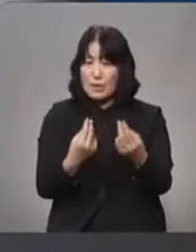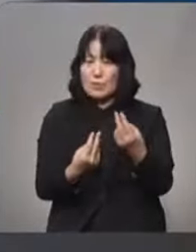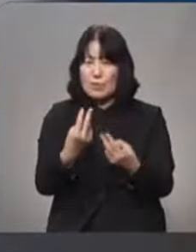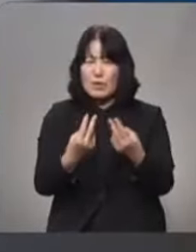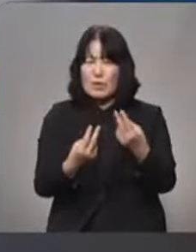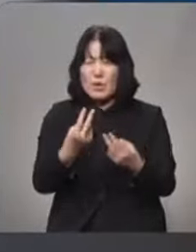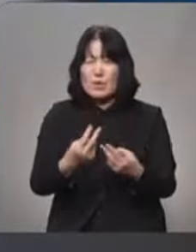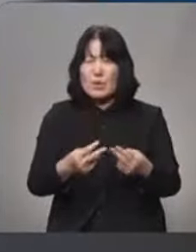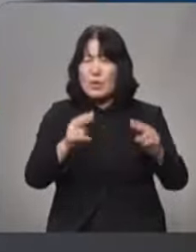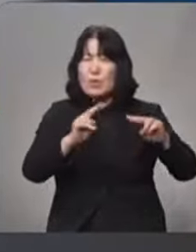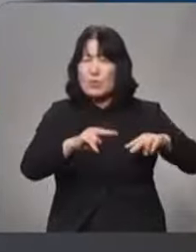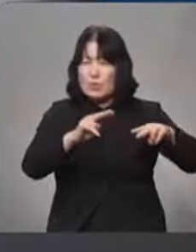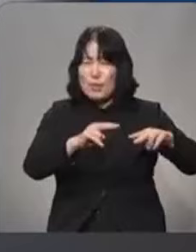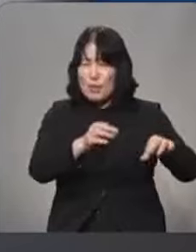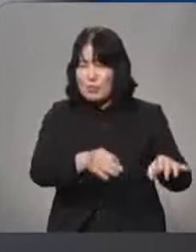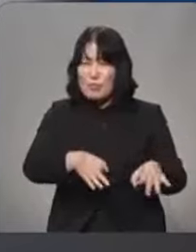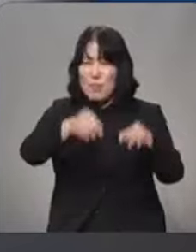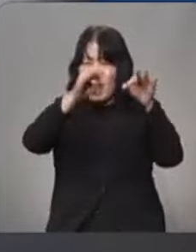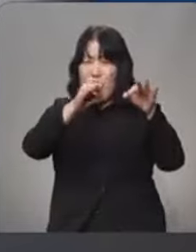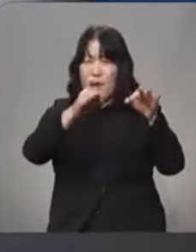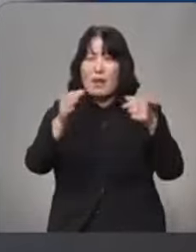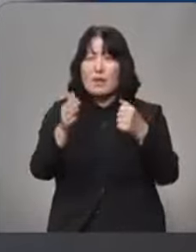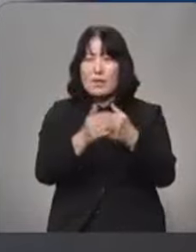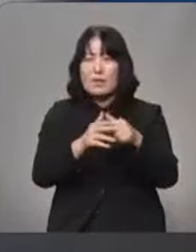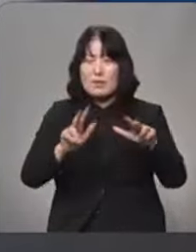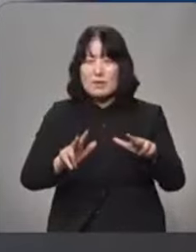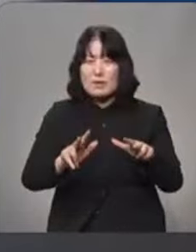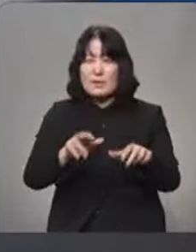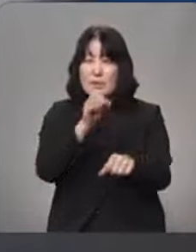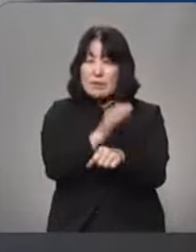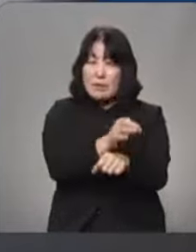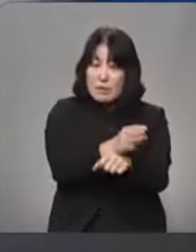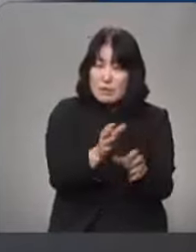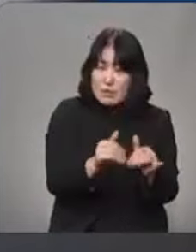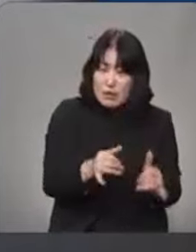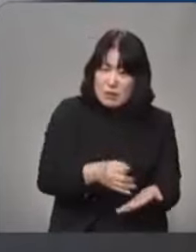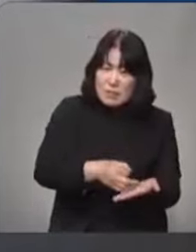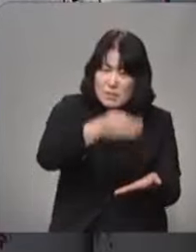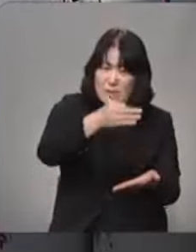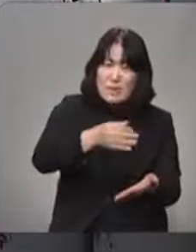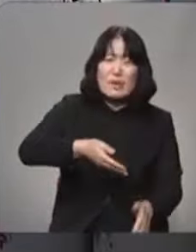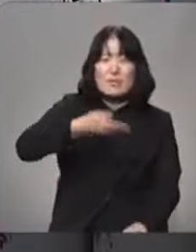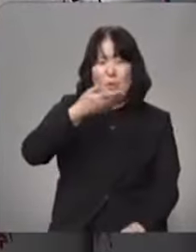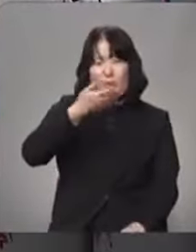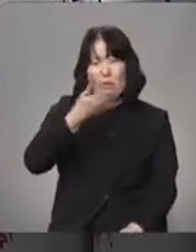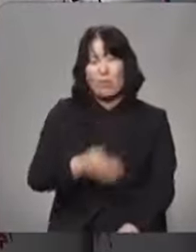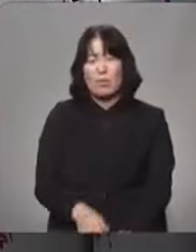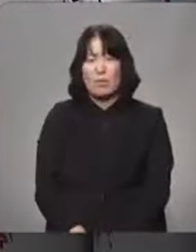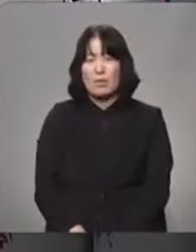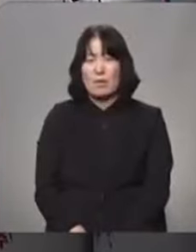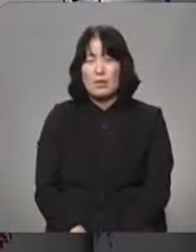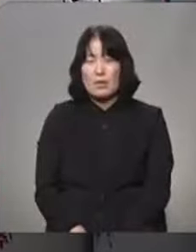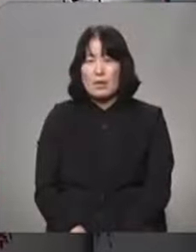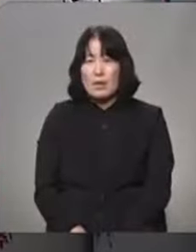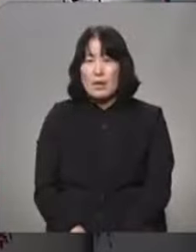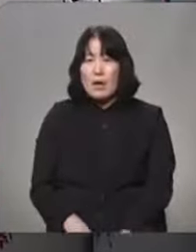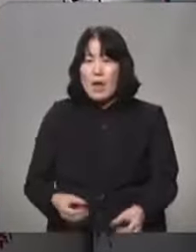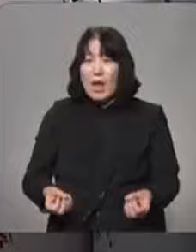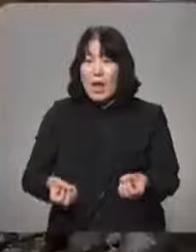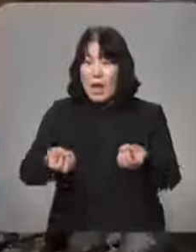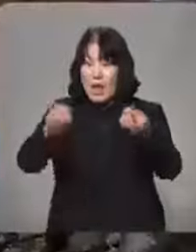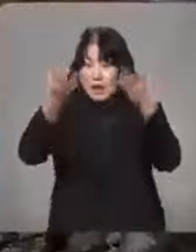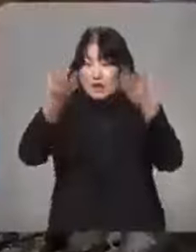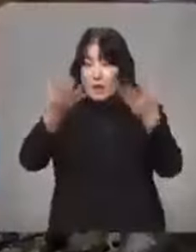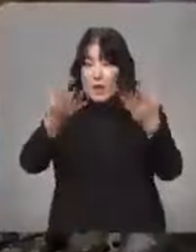9% 올라갔죠. 그러니까 먹는 소비자들은 또 비싸게 먹었어요. 제철을 맞아 열린